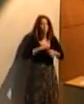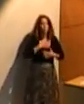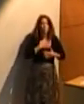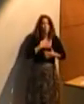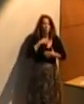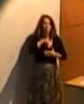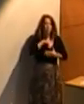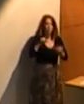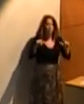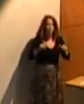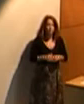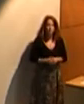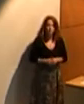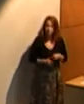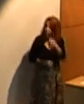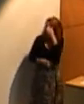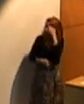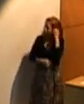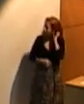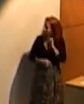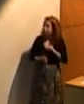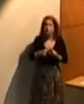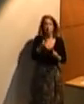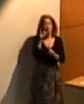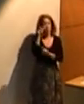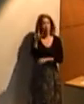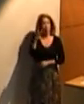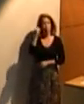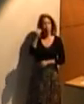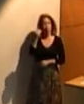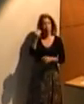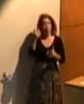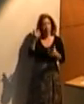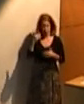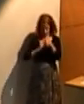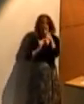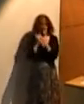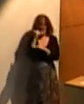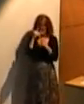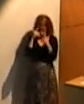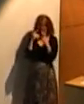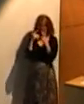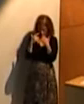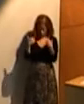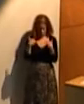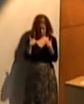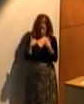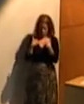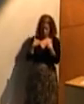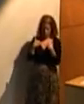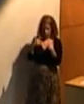pense l'humain ne serez se construire au travers des biotechnologies en oubliant sa relation sa nature pardon de relations